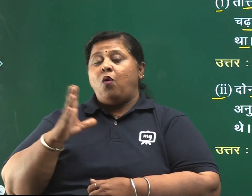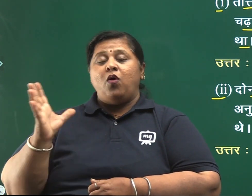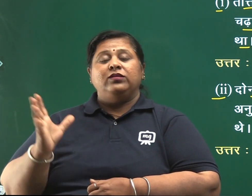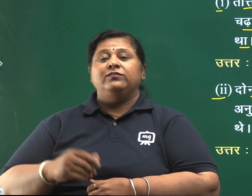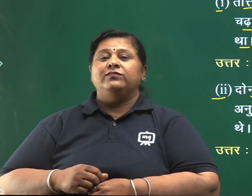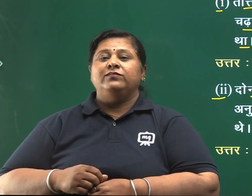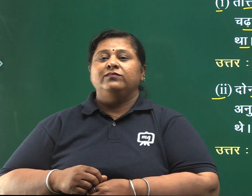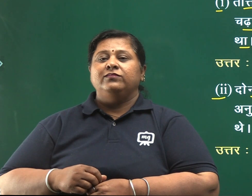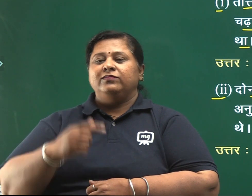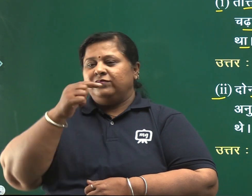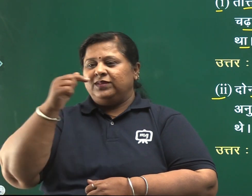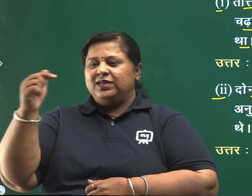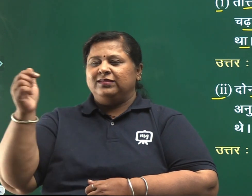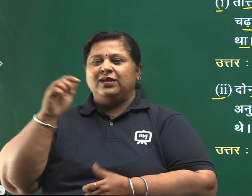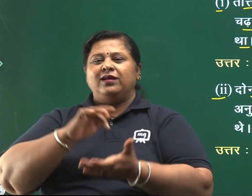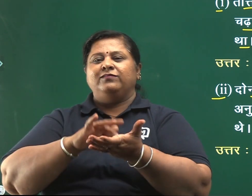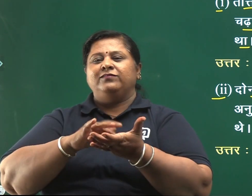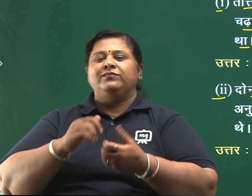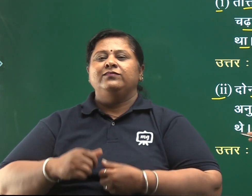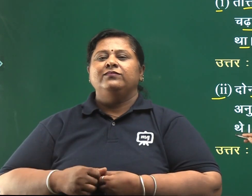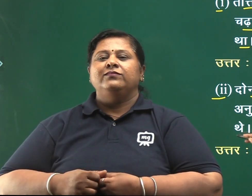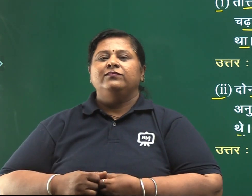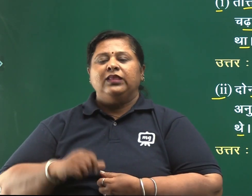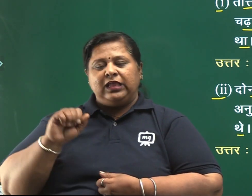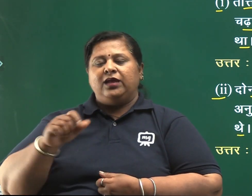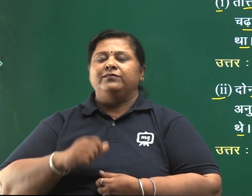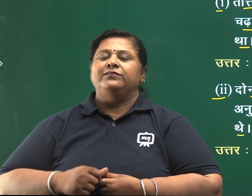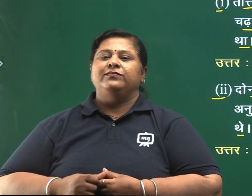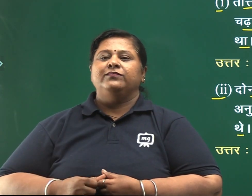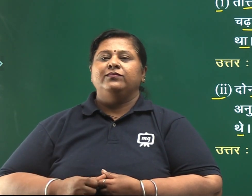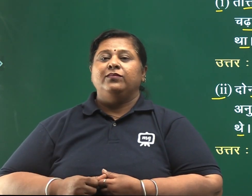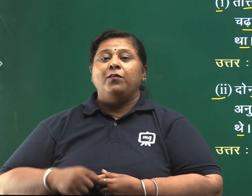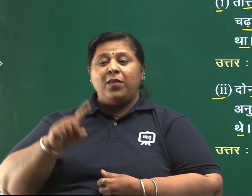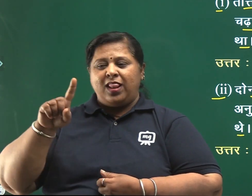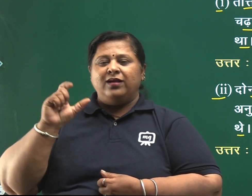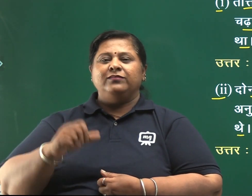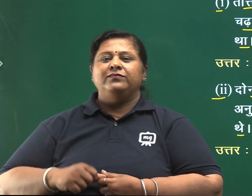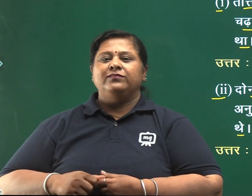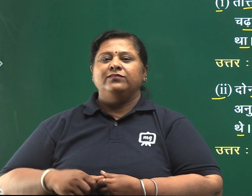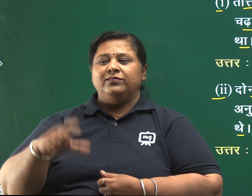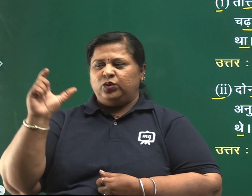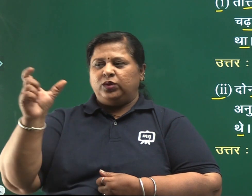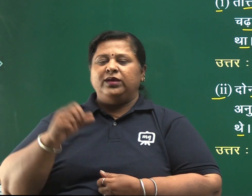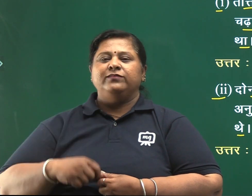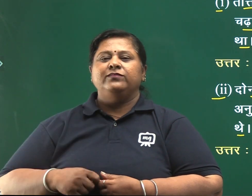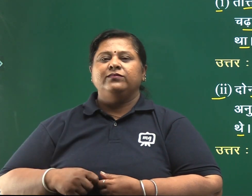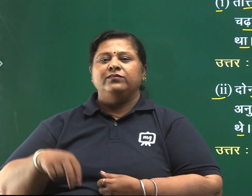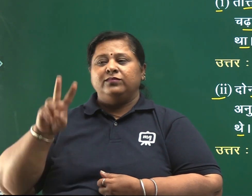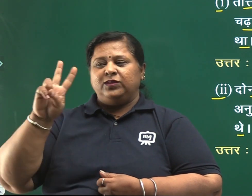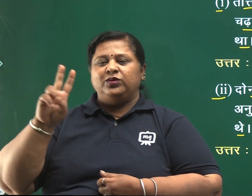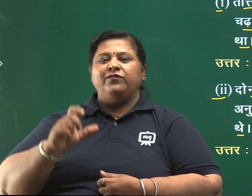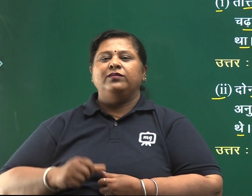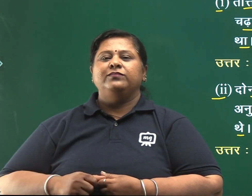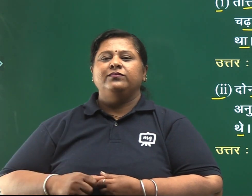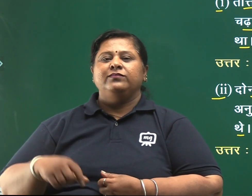बहुत रिक्त स्थान थे। पहला विकल्प दुखी या